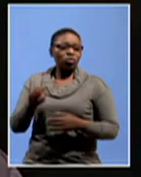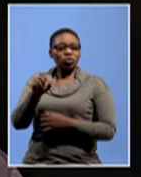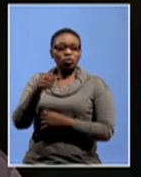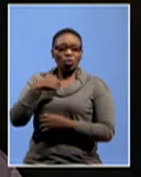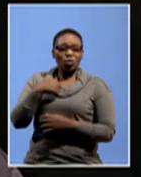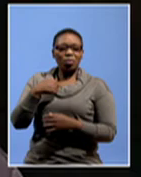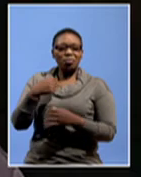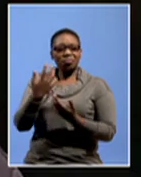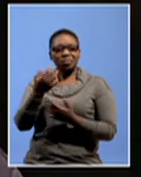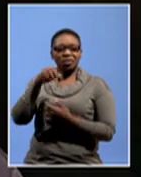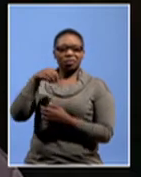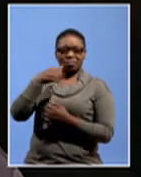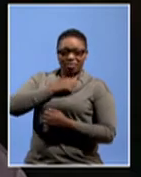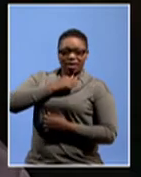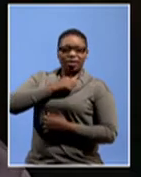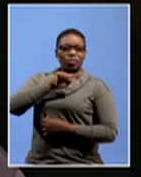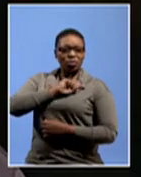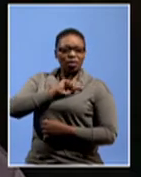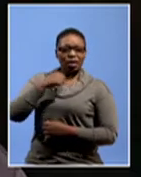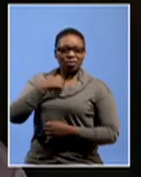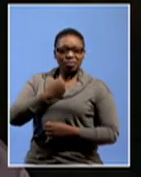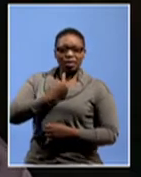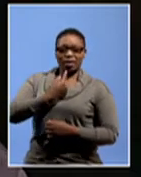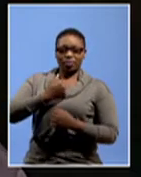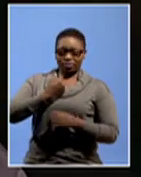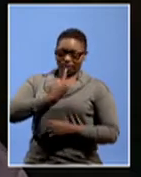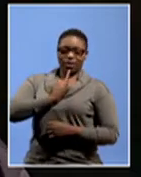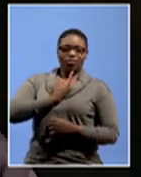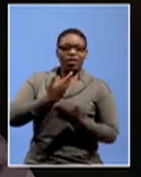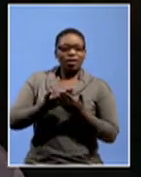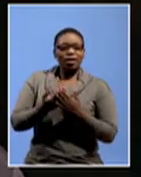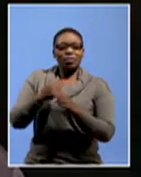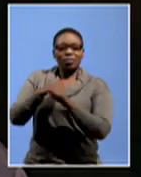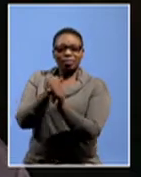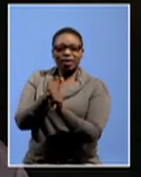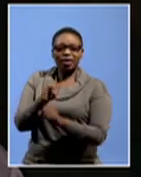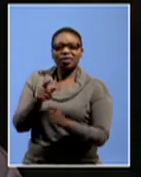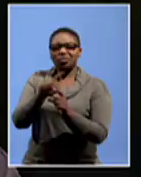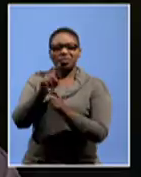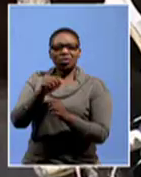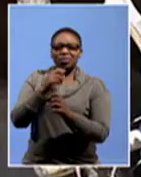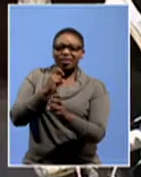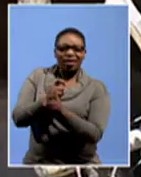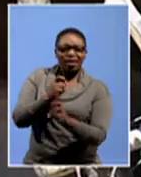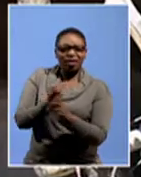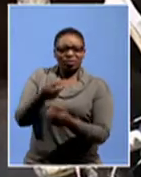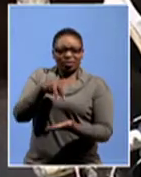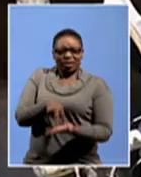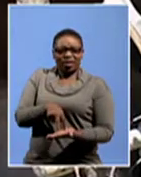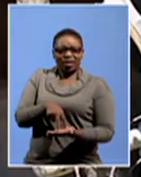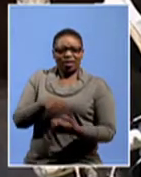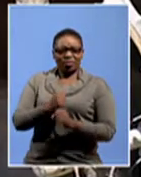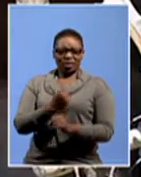myne. Want ek maak hom, want ek uit myself het iemand sê maar net dat jy hang hier of jy staan daar, ek het hom